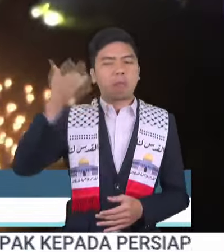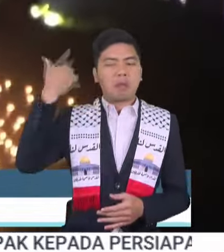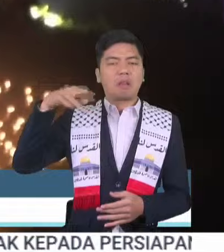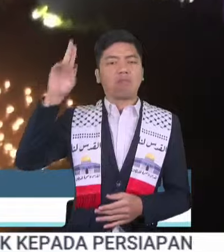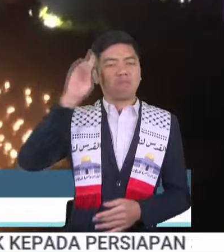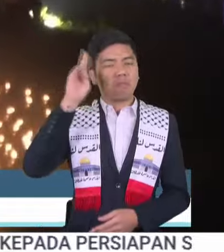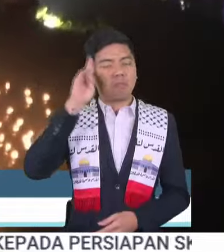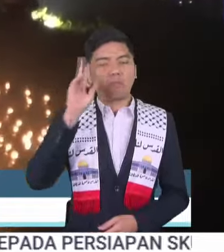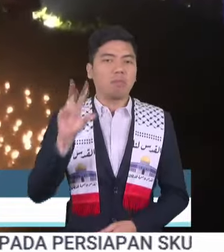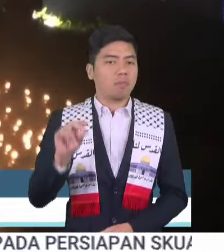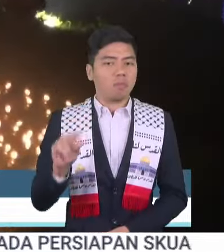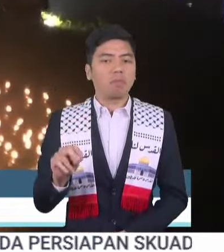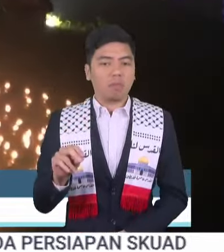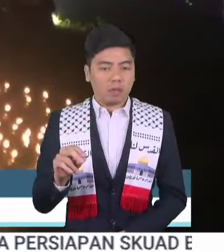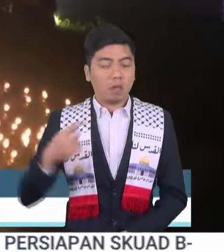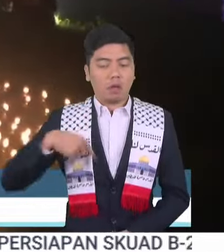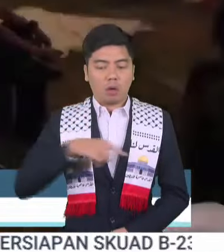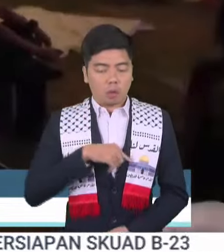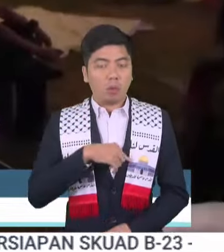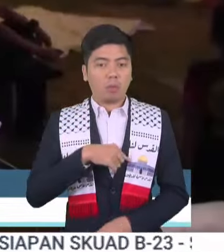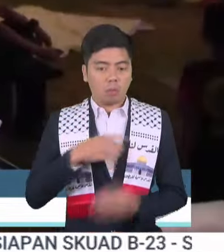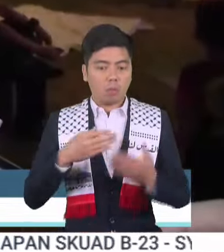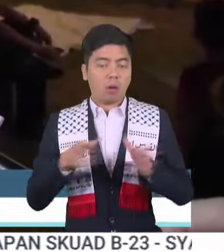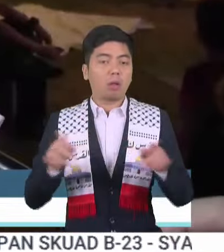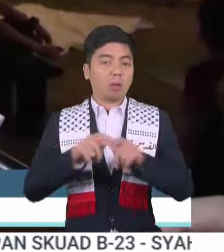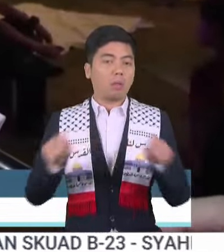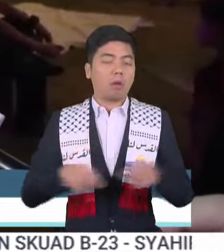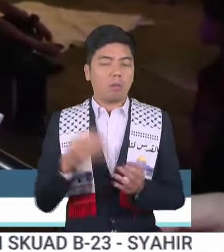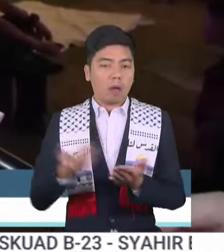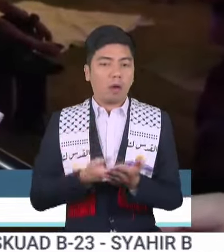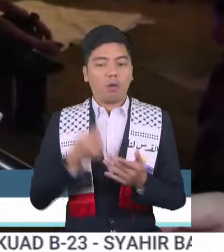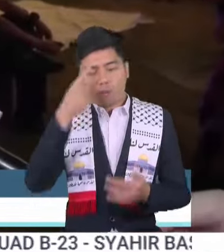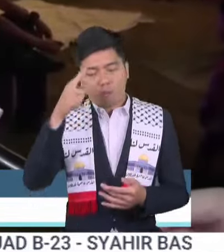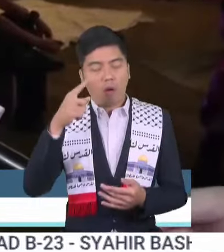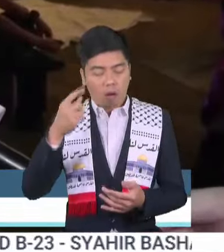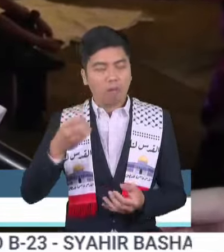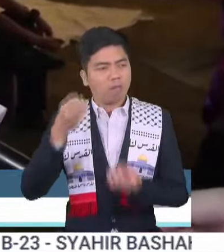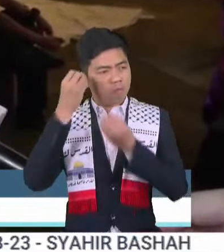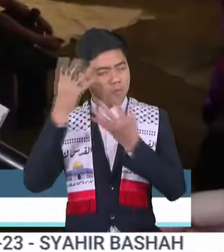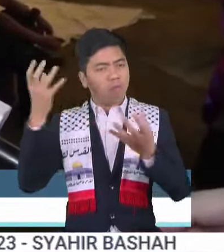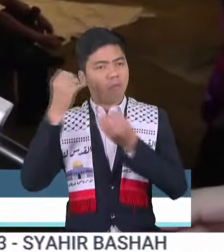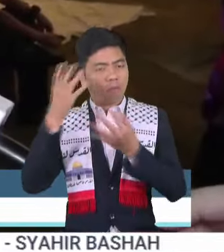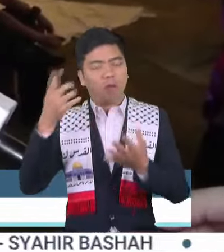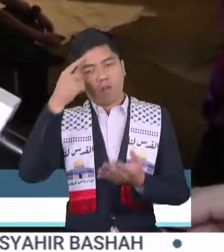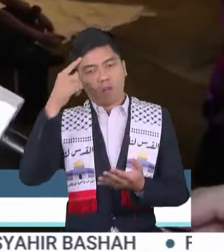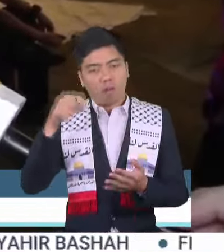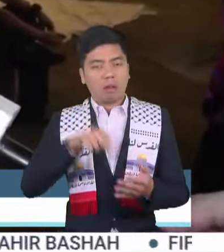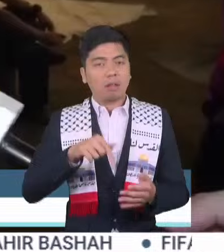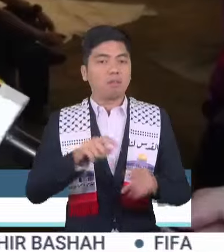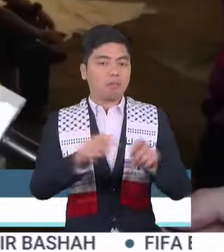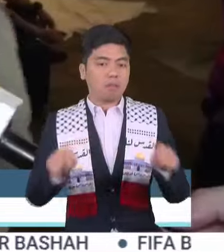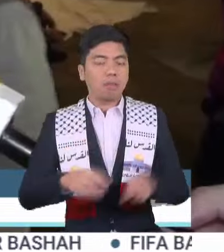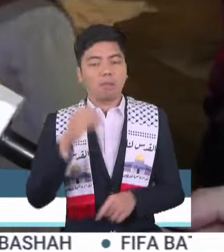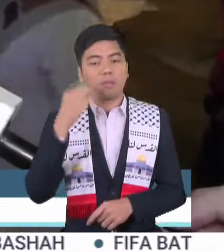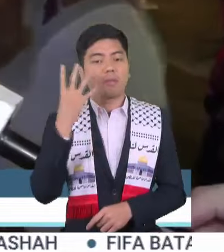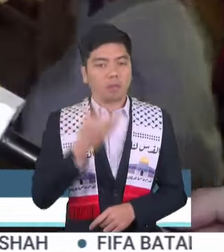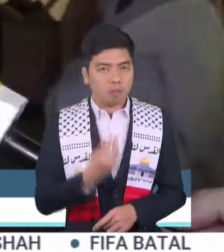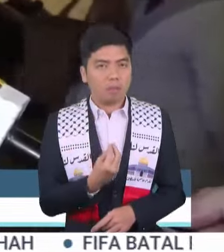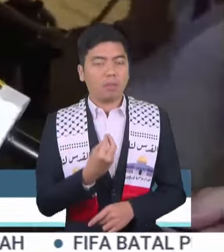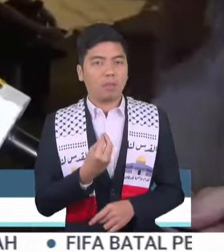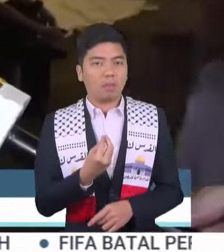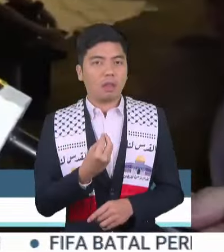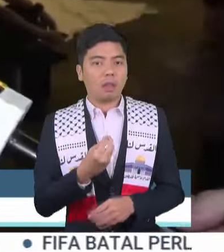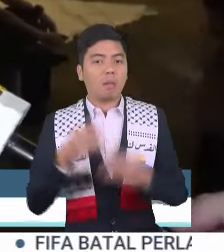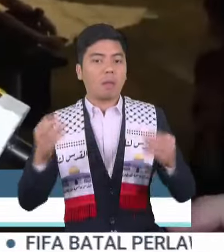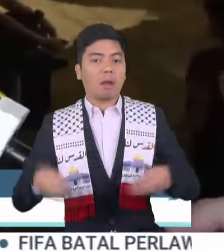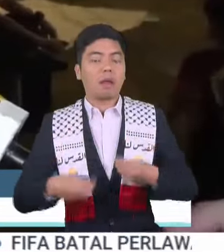Jadi dengan kita buka kawasan baru ini, memberi lebih idea kepada mereka di mana terdapat lebih banyak kawasan lapang. Jadi dia memberi